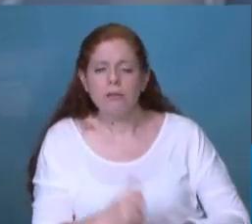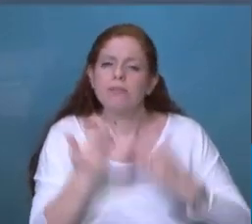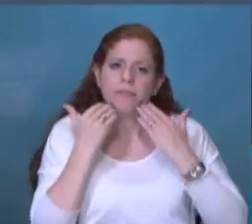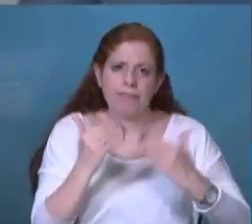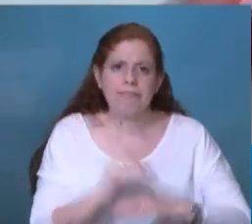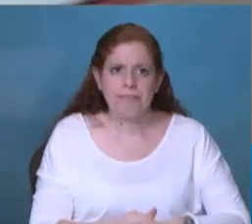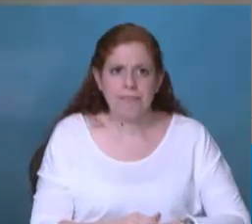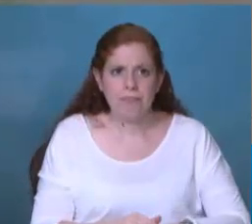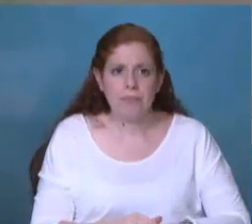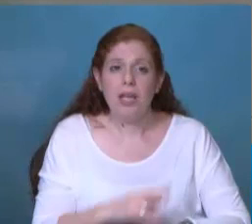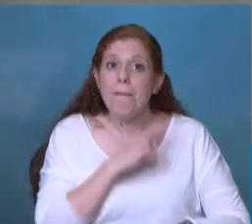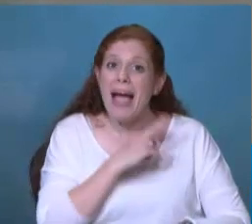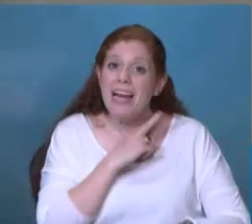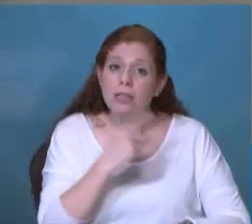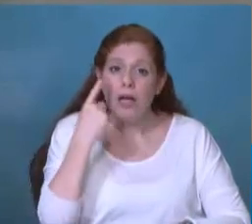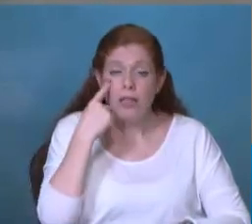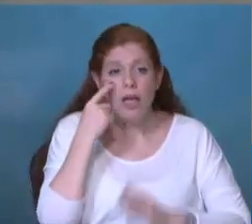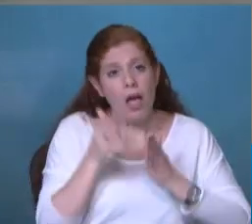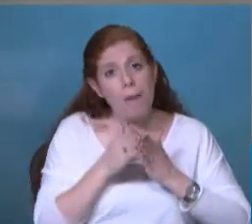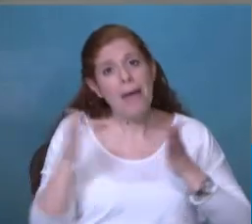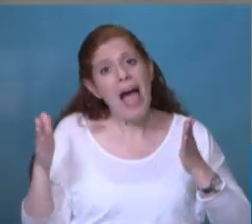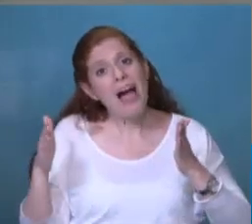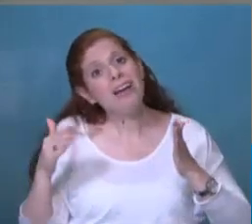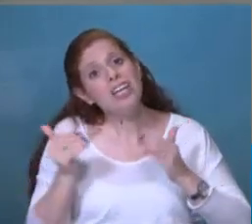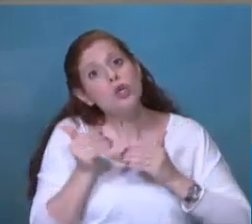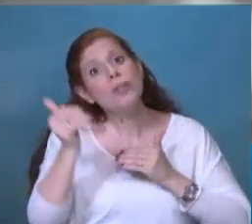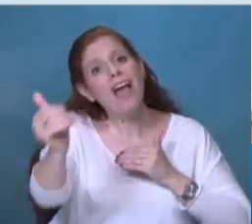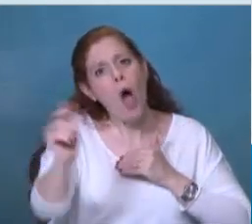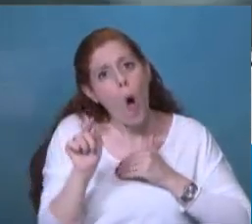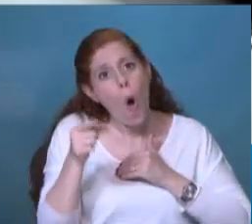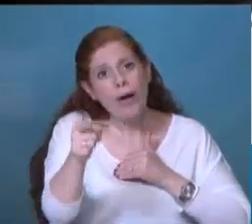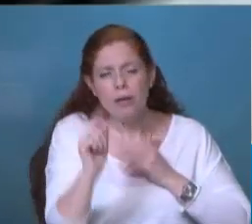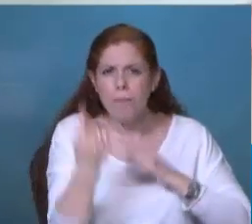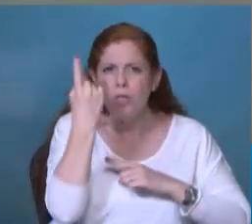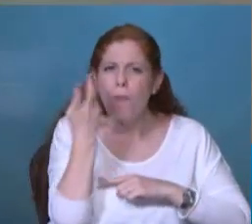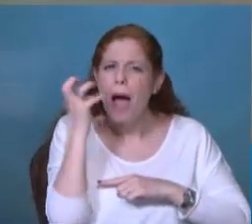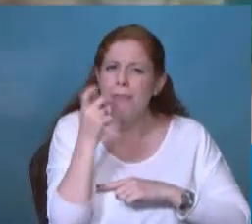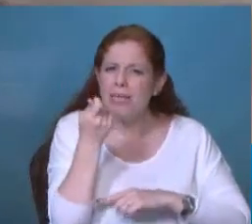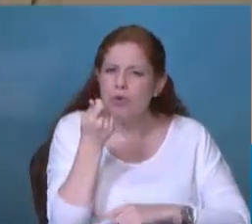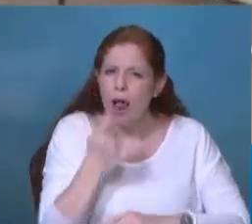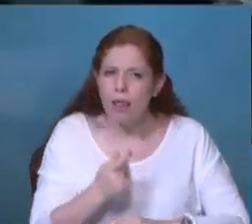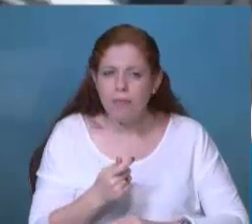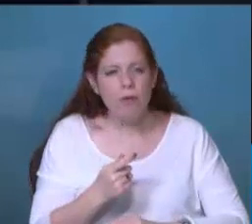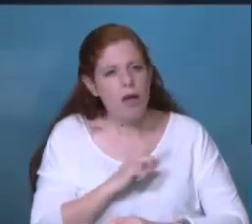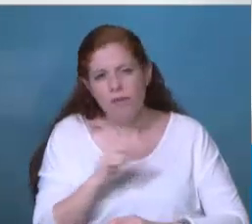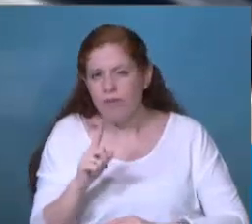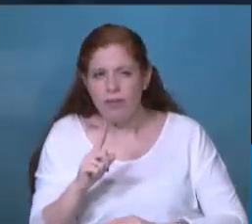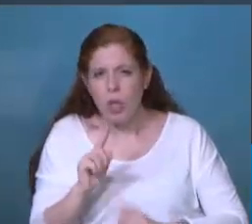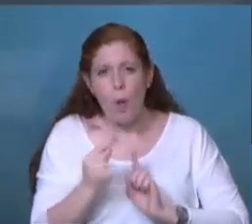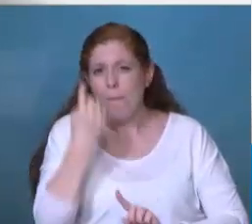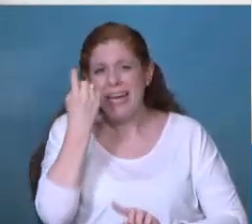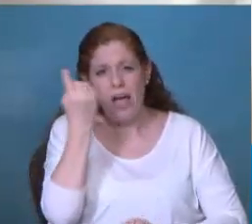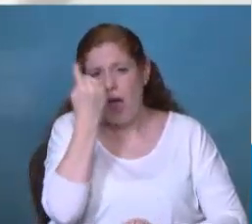4 שקלים. Okay, thank you. באנגלית כנראה המרחק גדול יותר, כי המחיר קפץ פתאום ל-40 שקלים, ולא מדובר במקרה